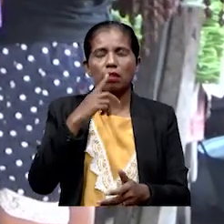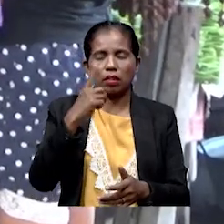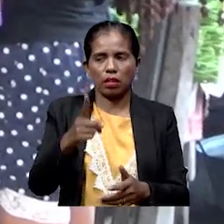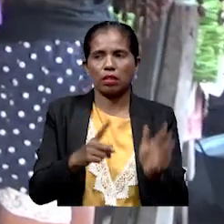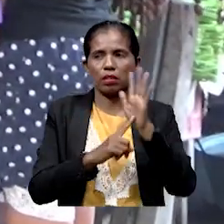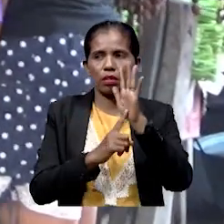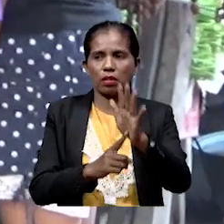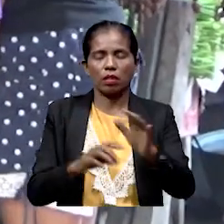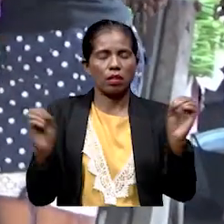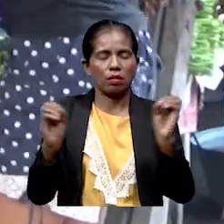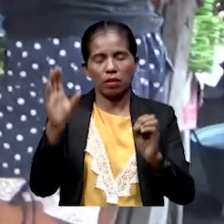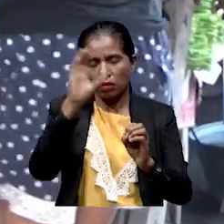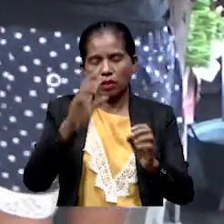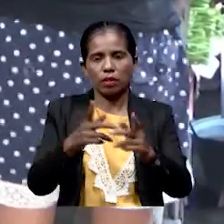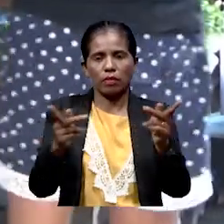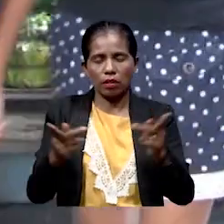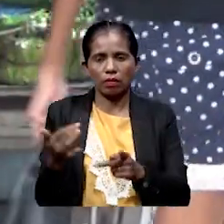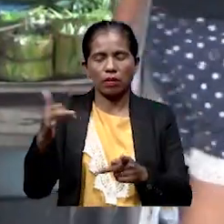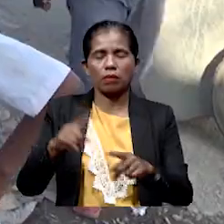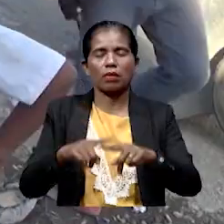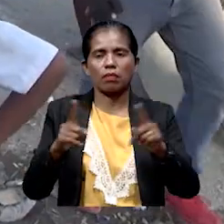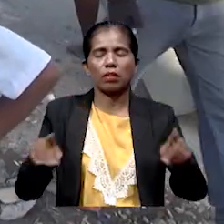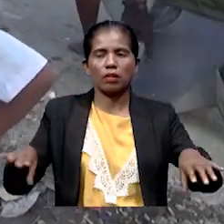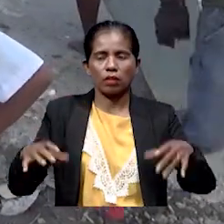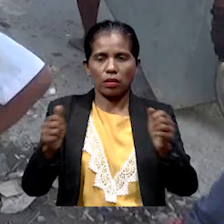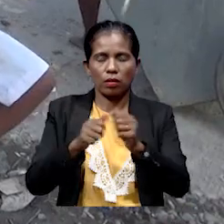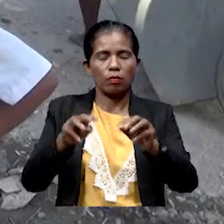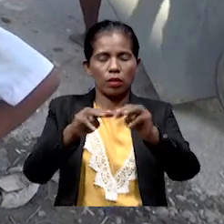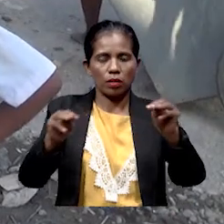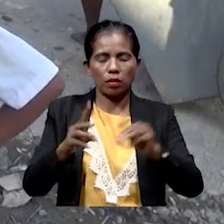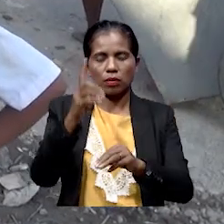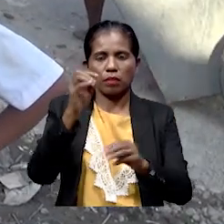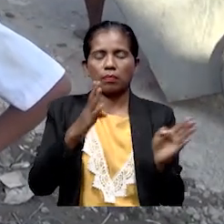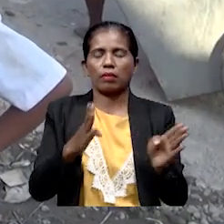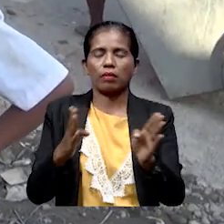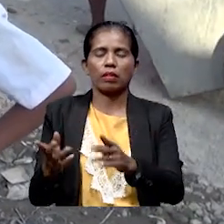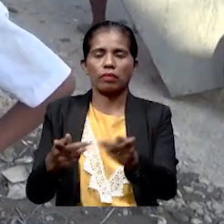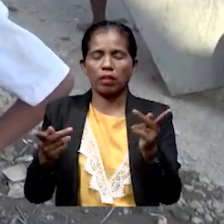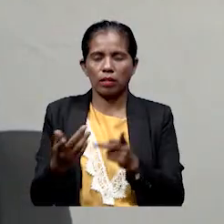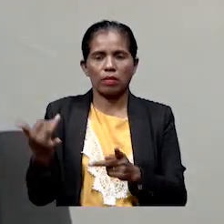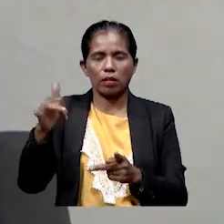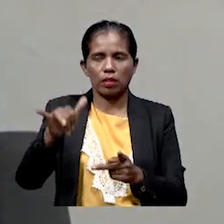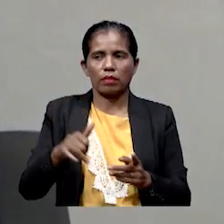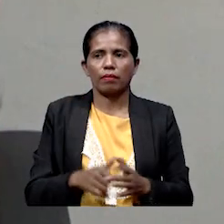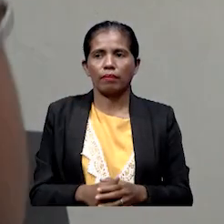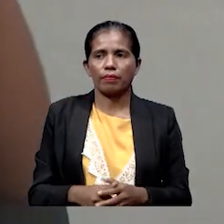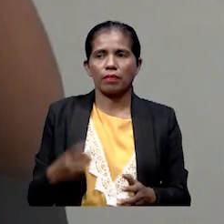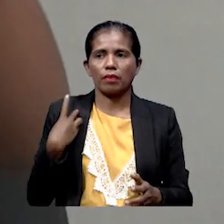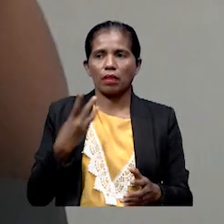informa, se ela buka fatin ba vendedor sira, mai be se coordena ho município dili atu prepara fatin ba sira. Ami acordo.